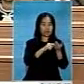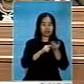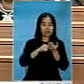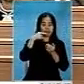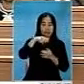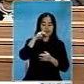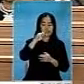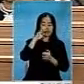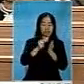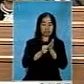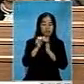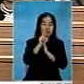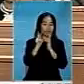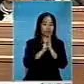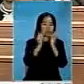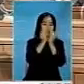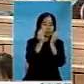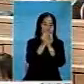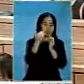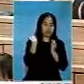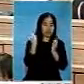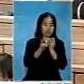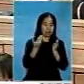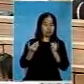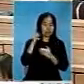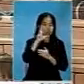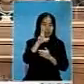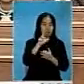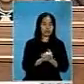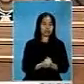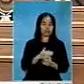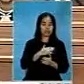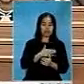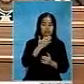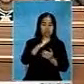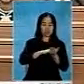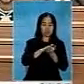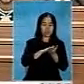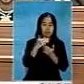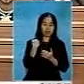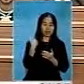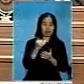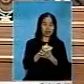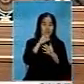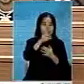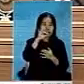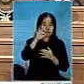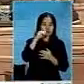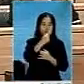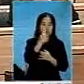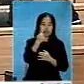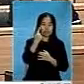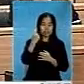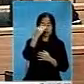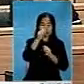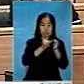ไขเพิ่มเติมรัฐธรรมนูญเนี่ยมาอยู่3ฉบับผมขออนุญาตไล่เรียงแต่ละฉบับเพื่อ